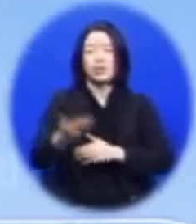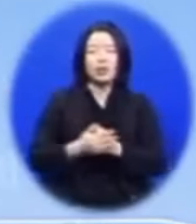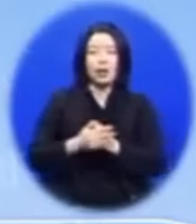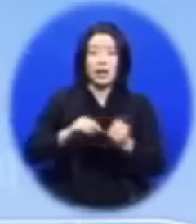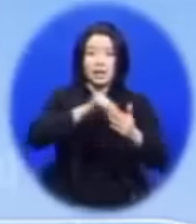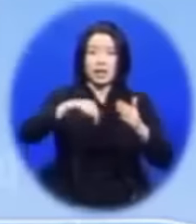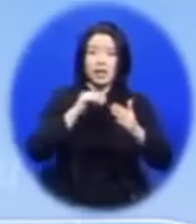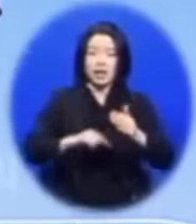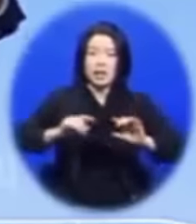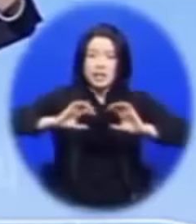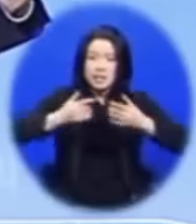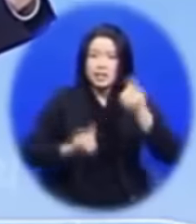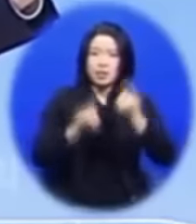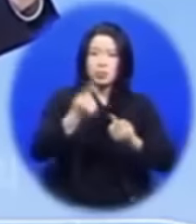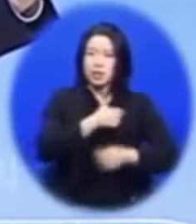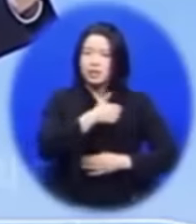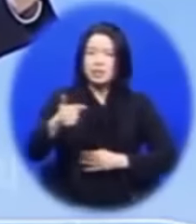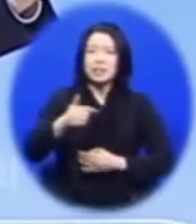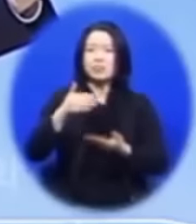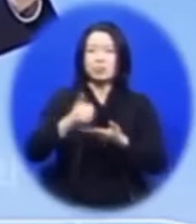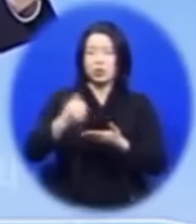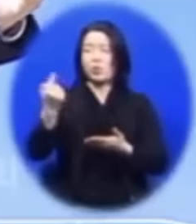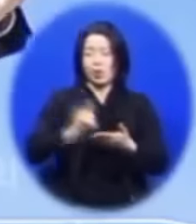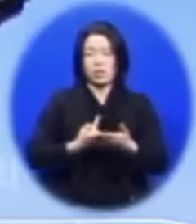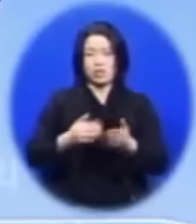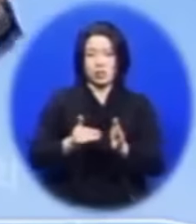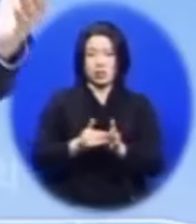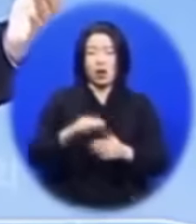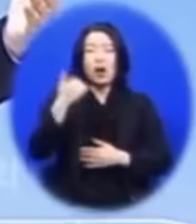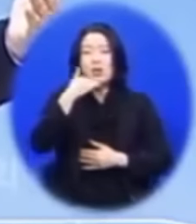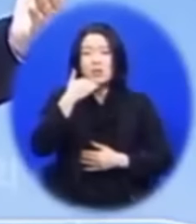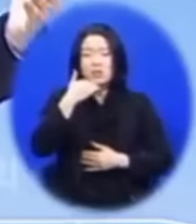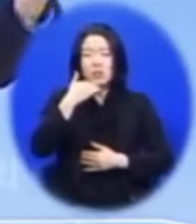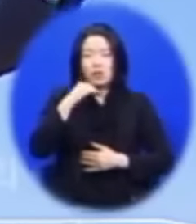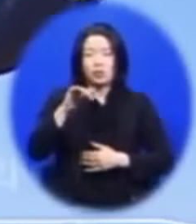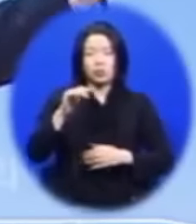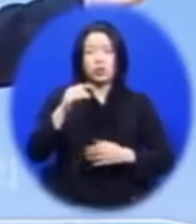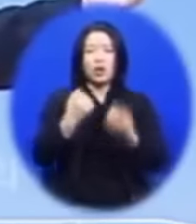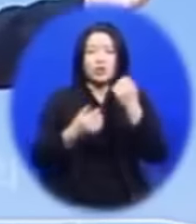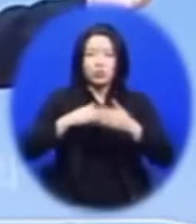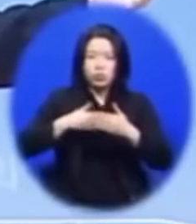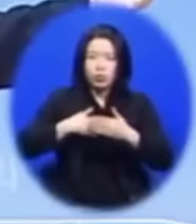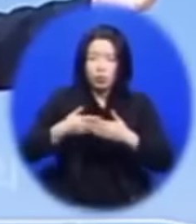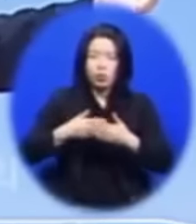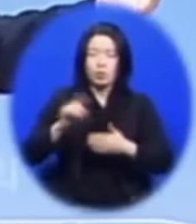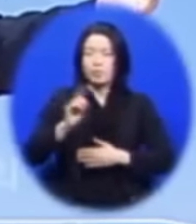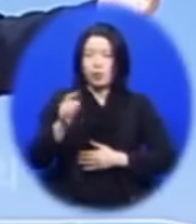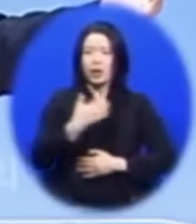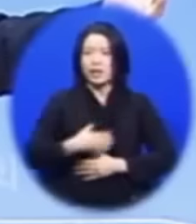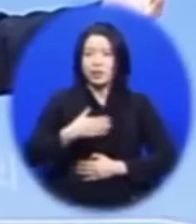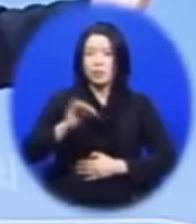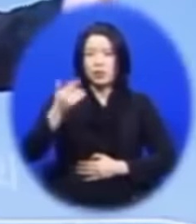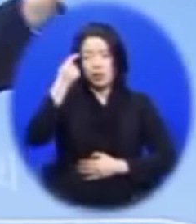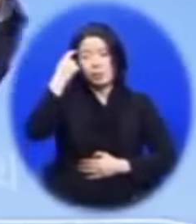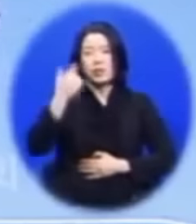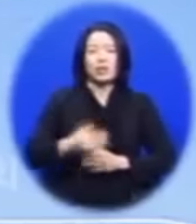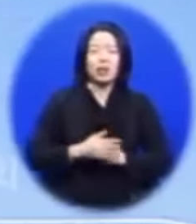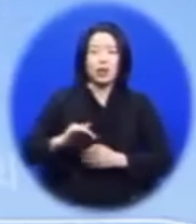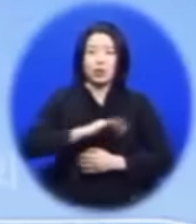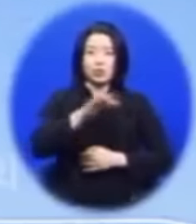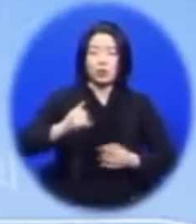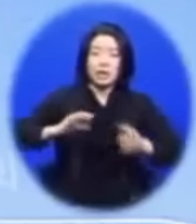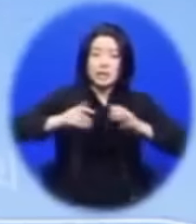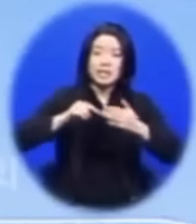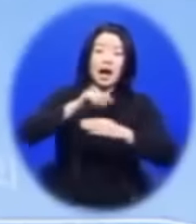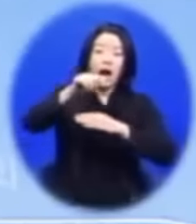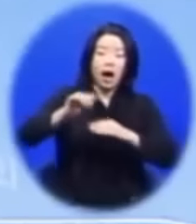안에 세상보다 크신 분이 오셨어요 그러면 누가 두려우며 뭐가 염려가 됩니까 우리가 세상에 나가